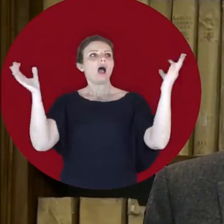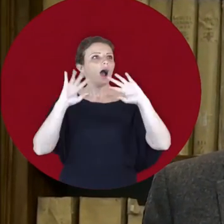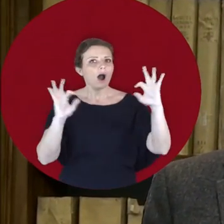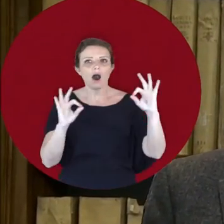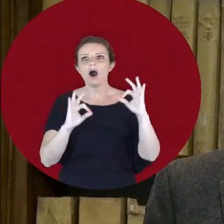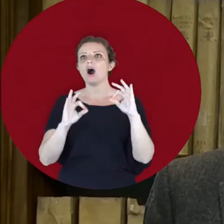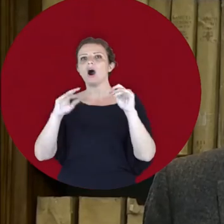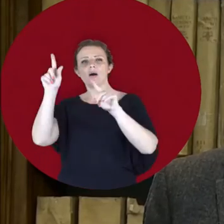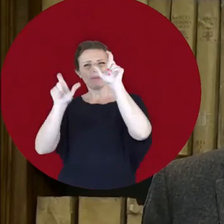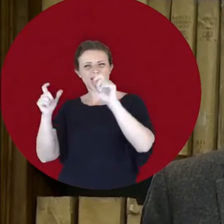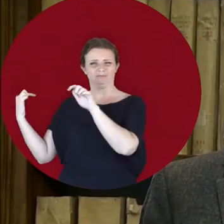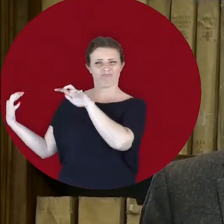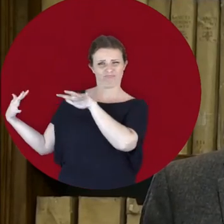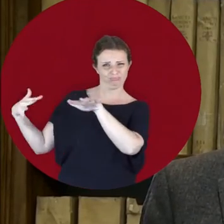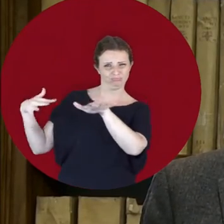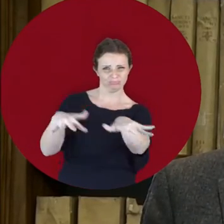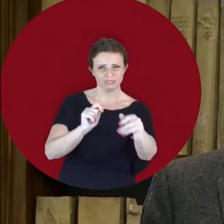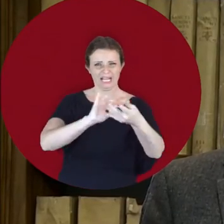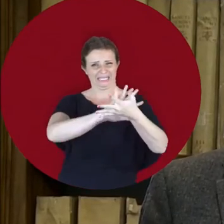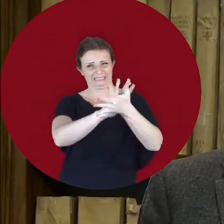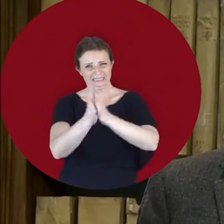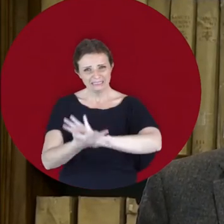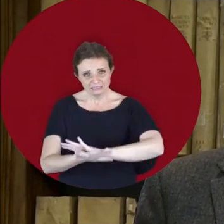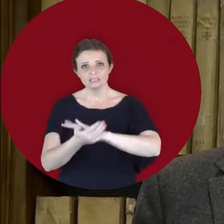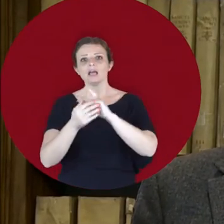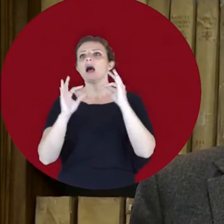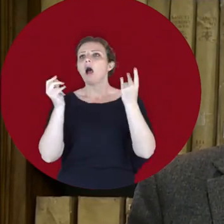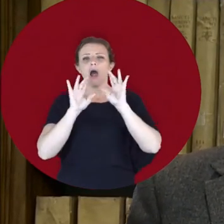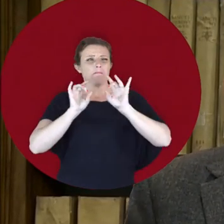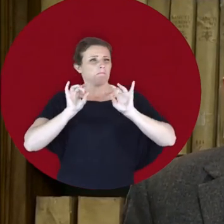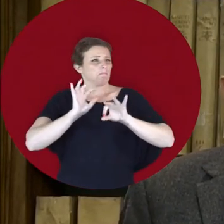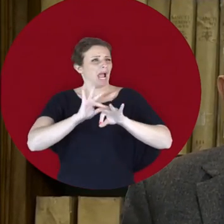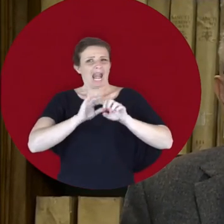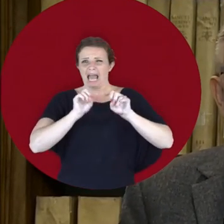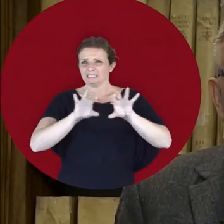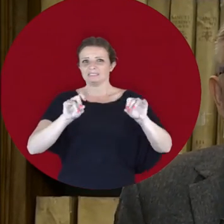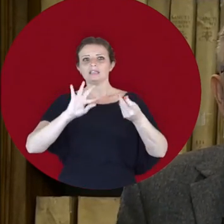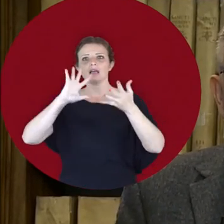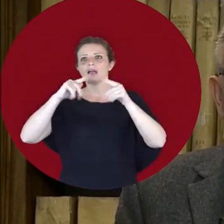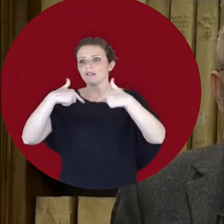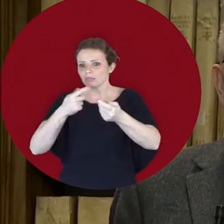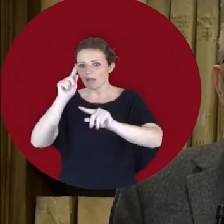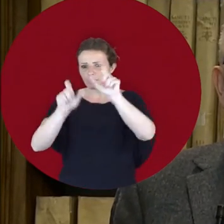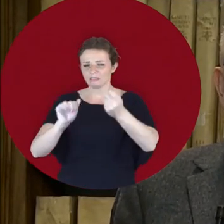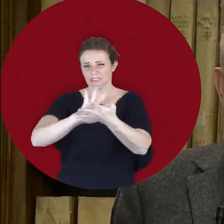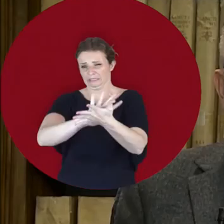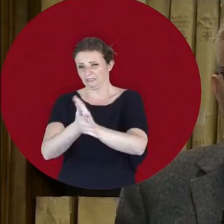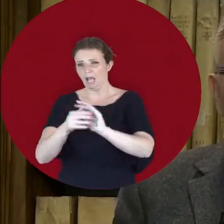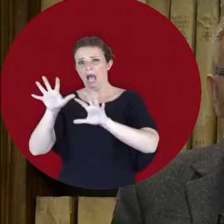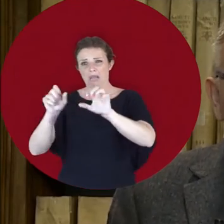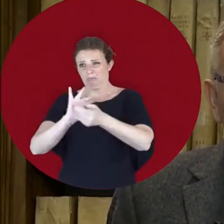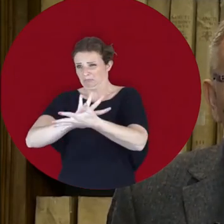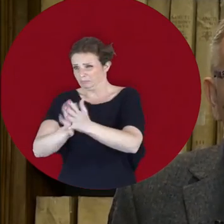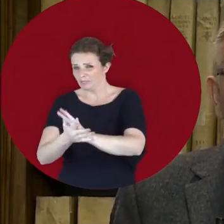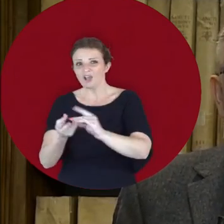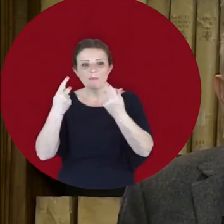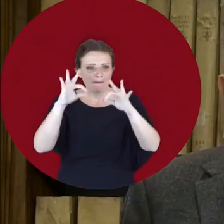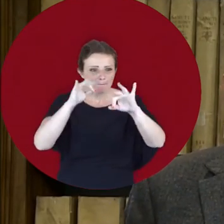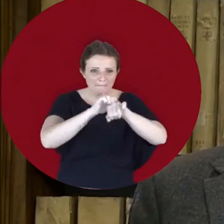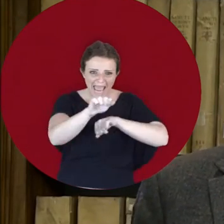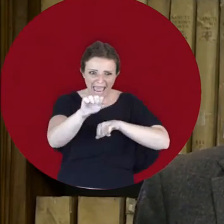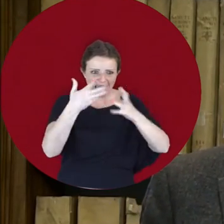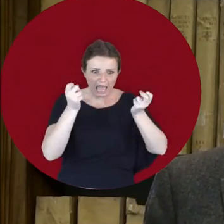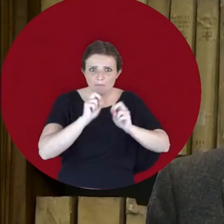pensando alla discesa dei lanzichenecchi, sto pensando a delle malattie che decimavano persone e animali, non c'erano più le